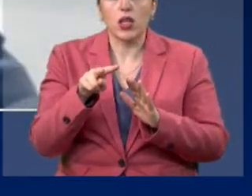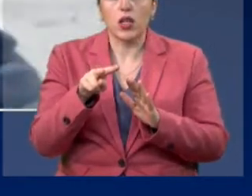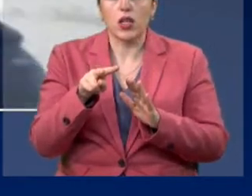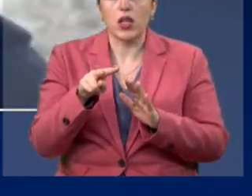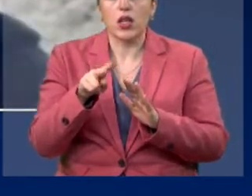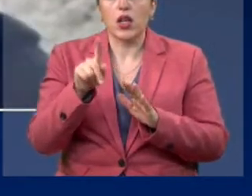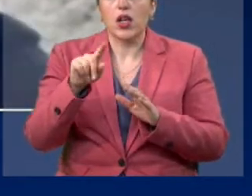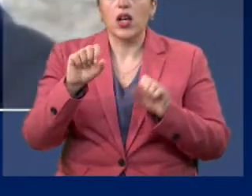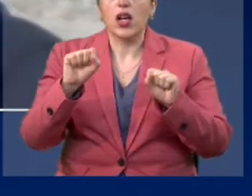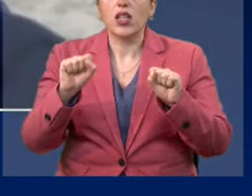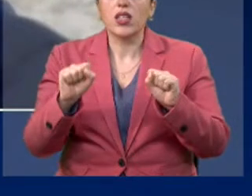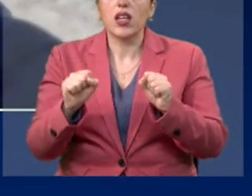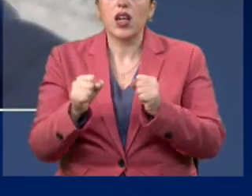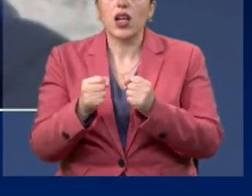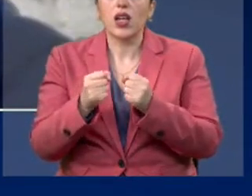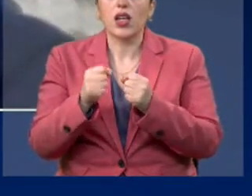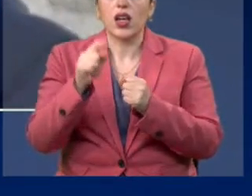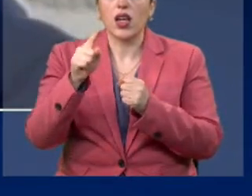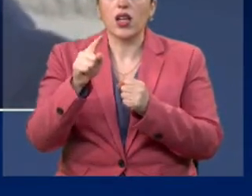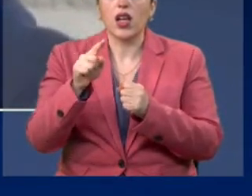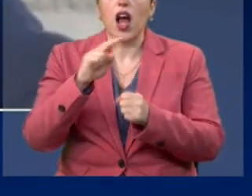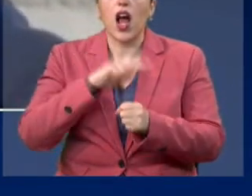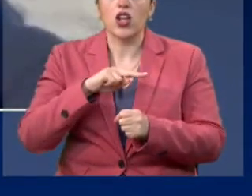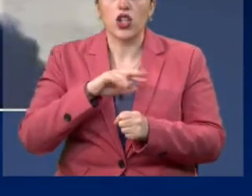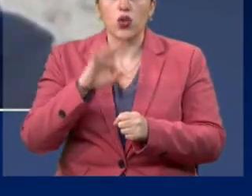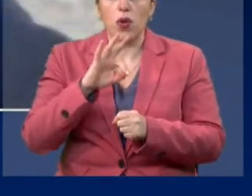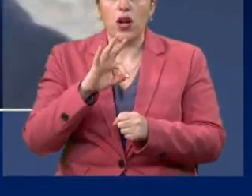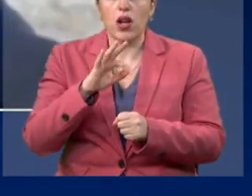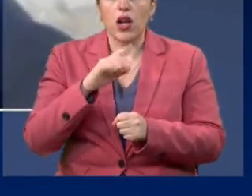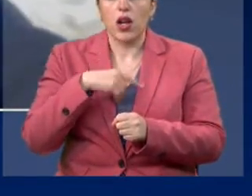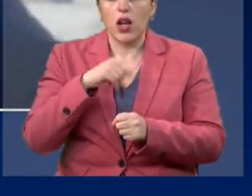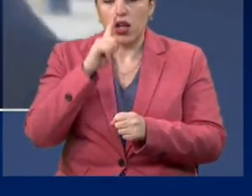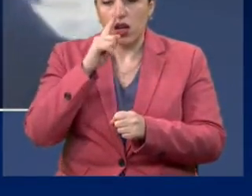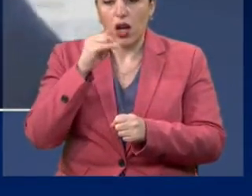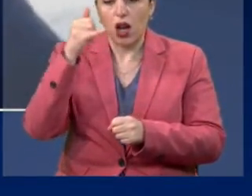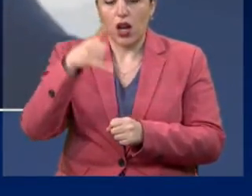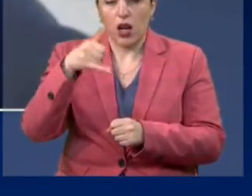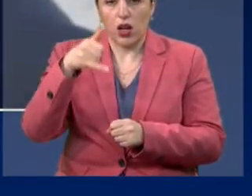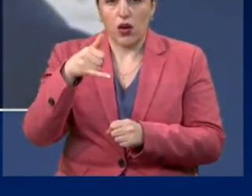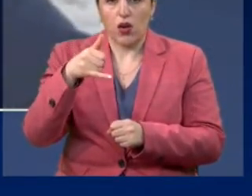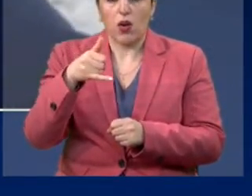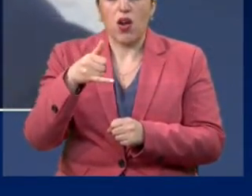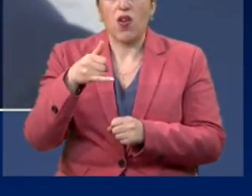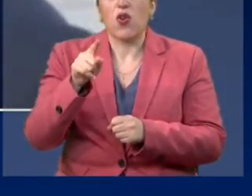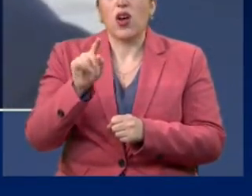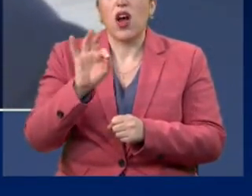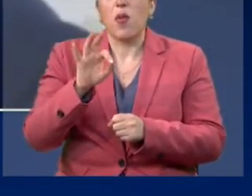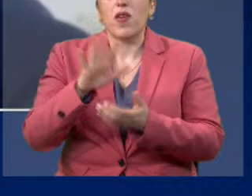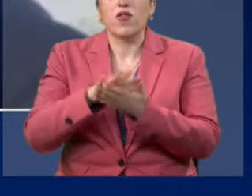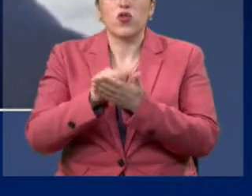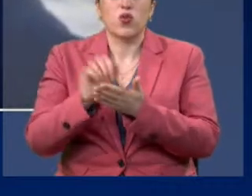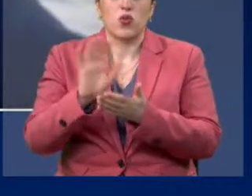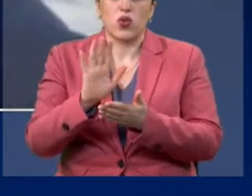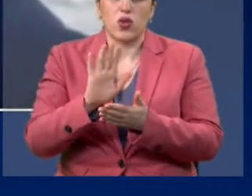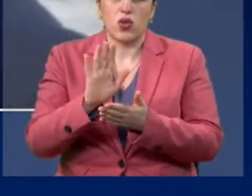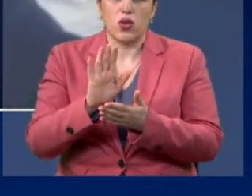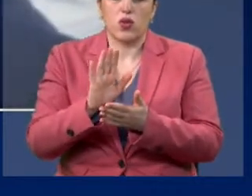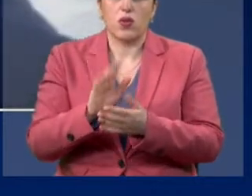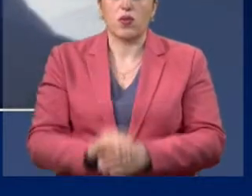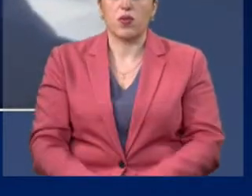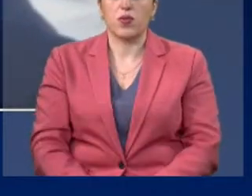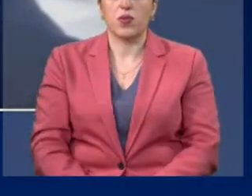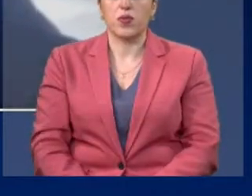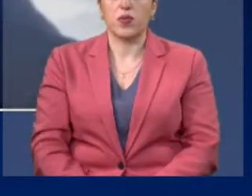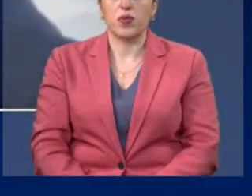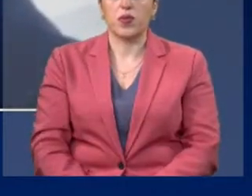սառնարանի ճերմաշչանը պահել համար սալյարկա է աշխատում, ասենք հույսներս էնա, որ չի փշանա կամ գոնե որոշակի մասը